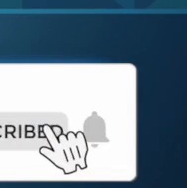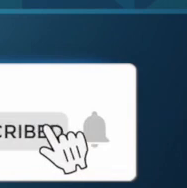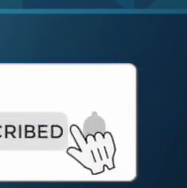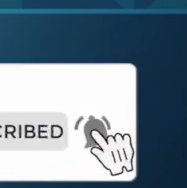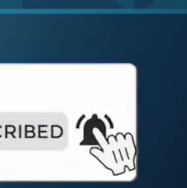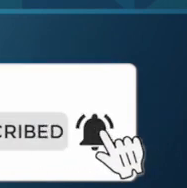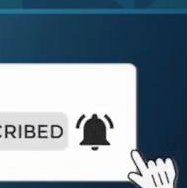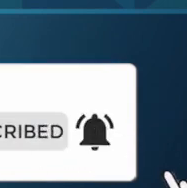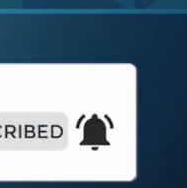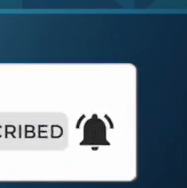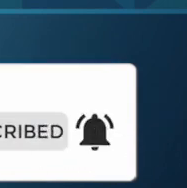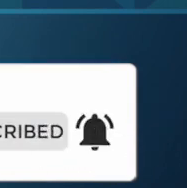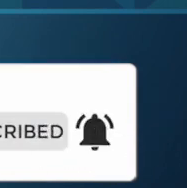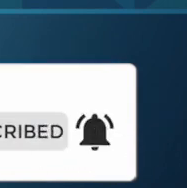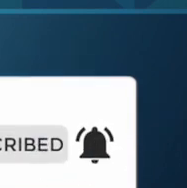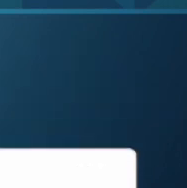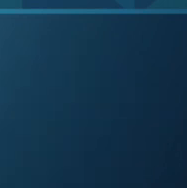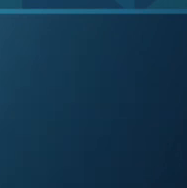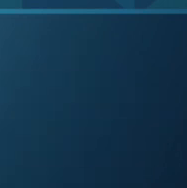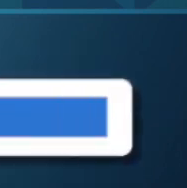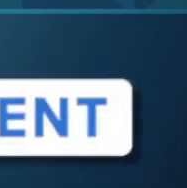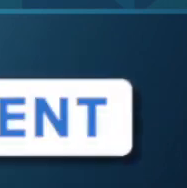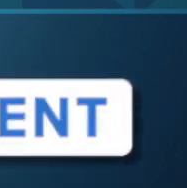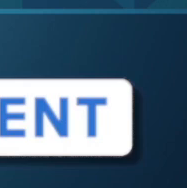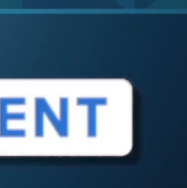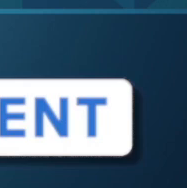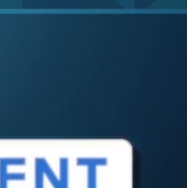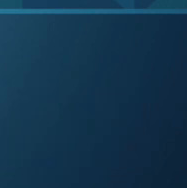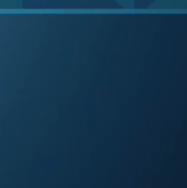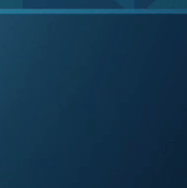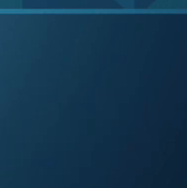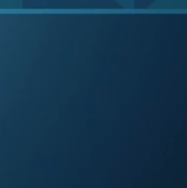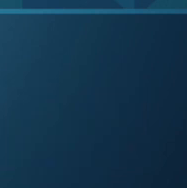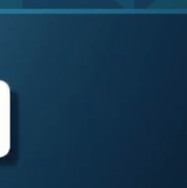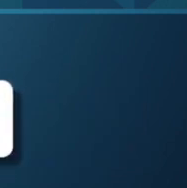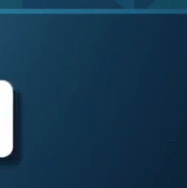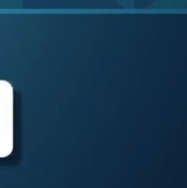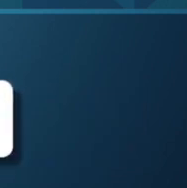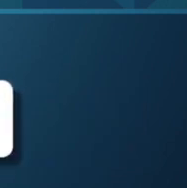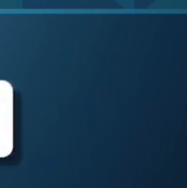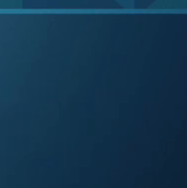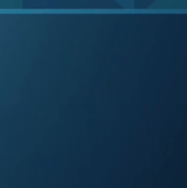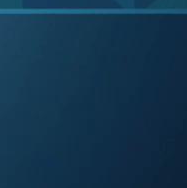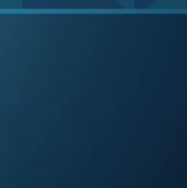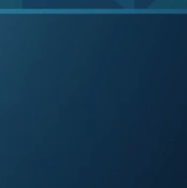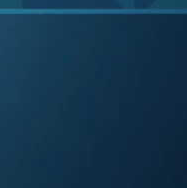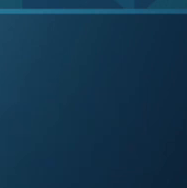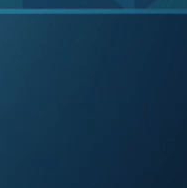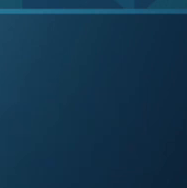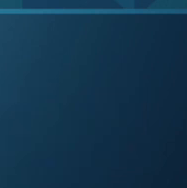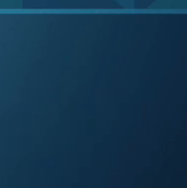RTTL, hanehang butang notifikasaun. Fo komentariu no fahe tutang ba media sosial siraseluk.